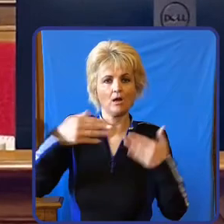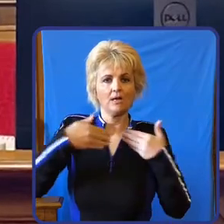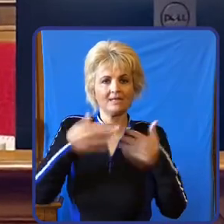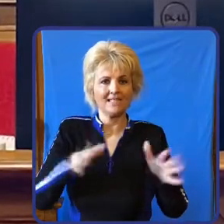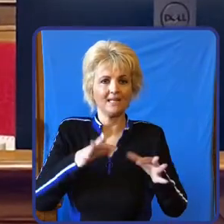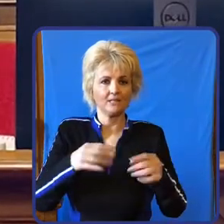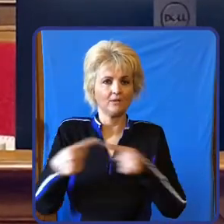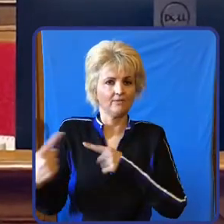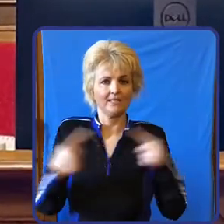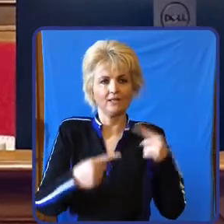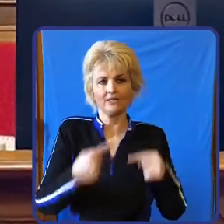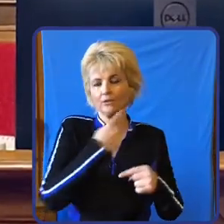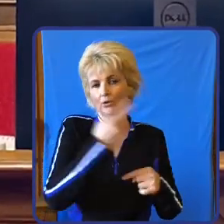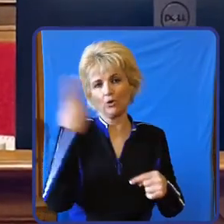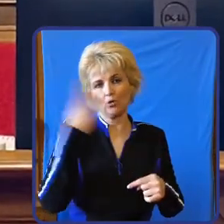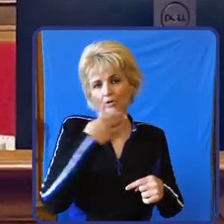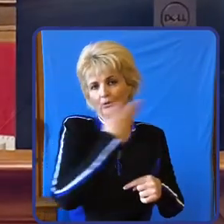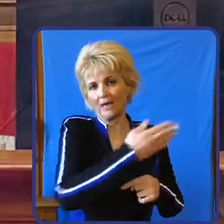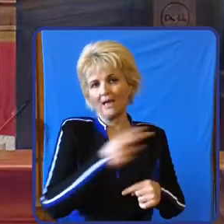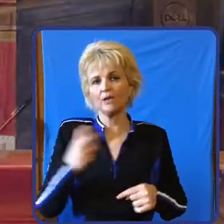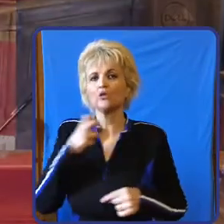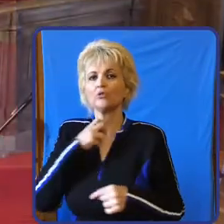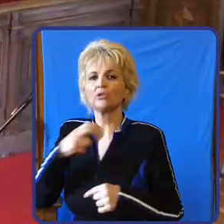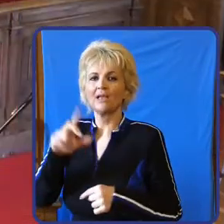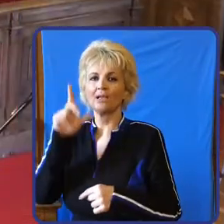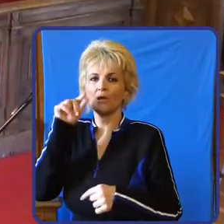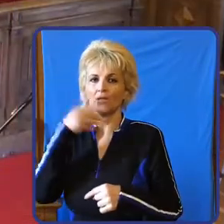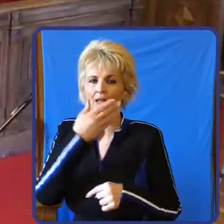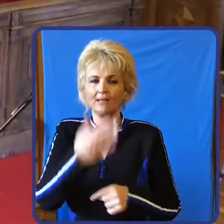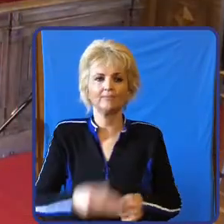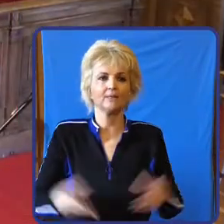kultúrája. Gyutai Katalin képviselőasszony.